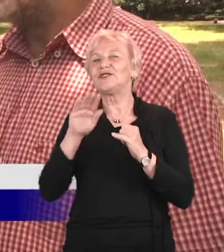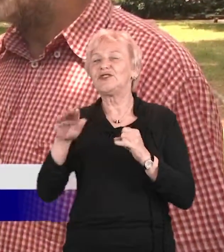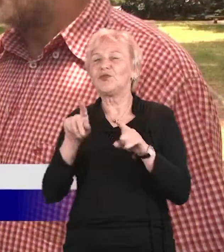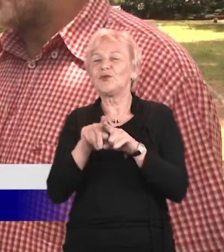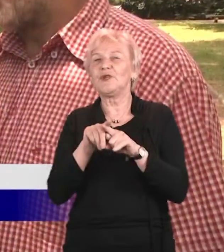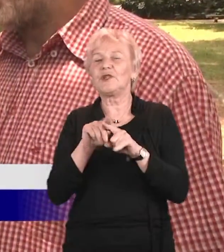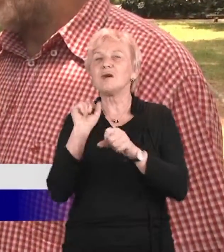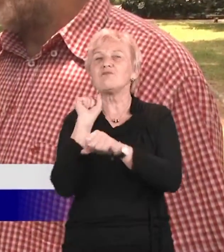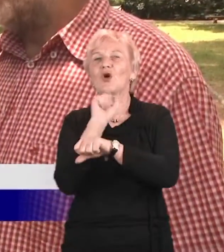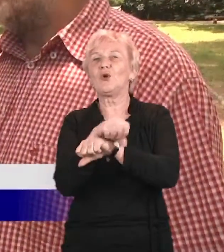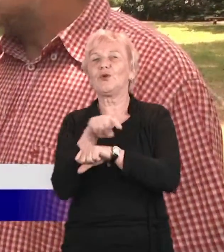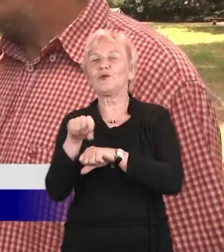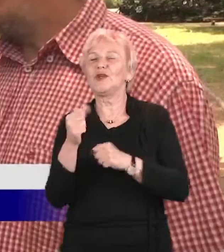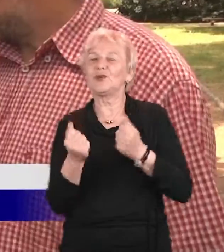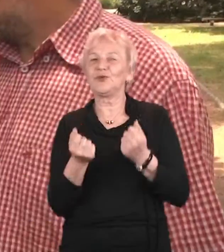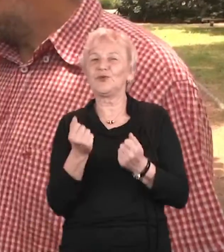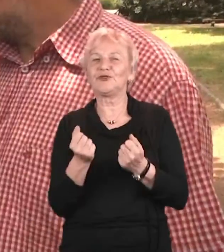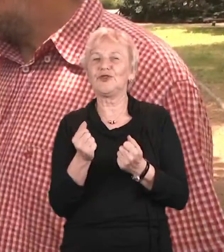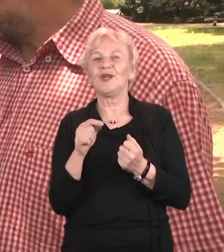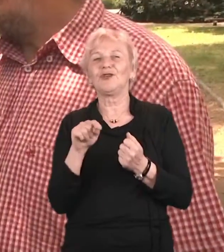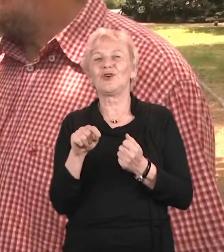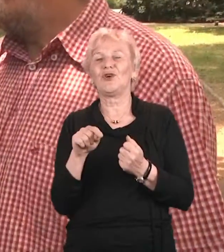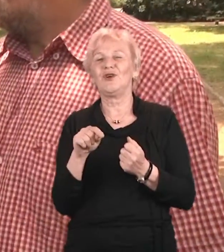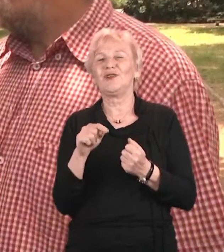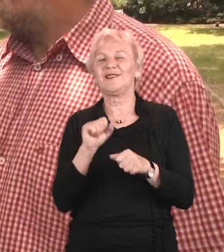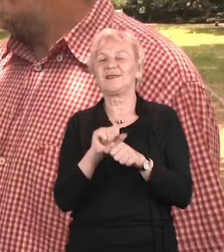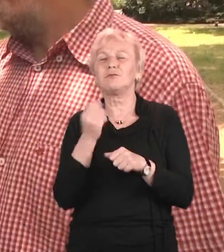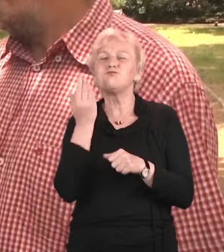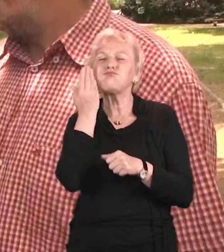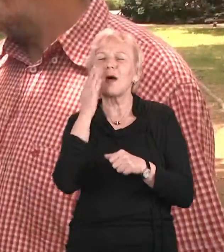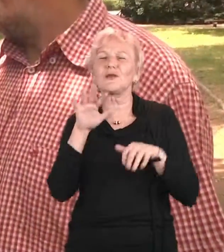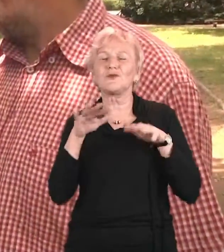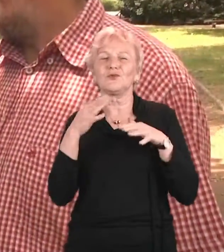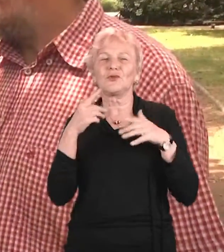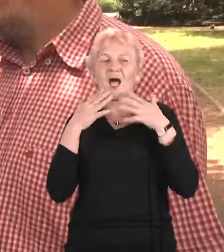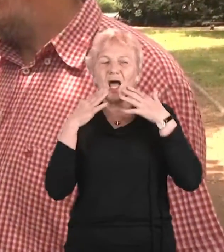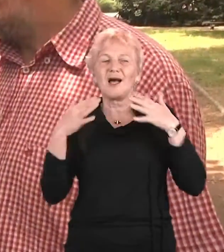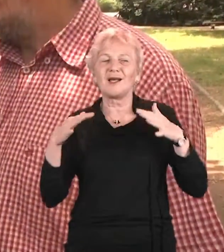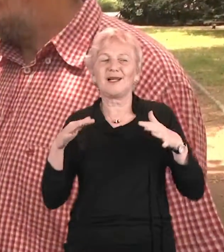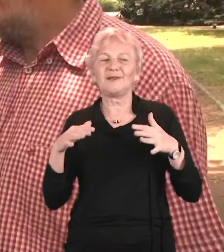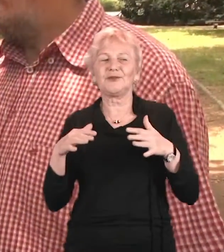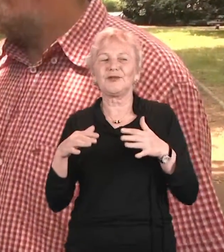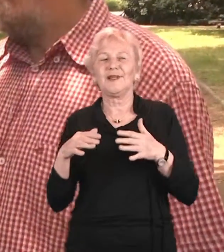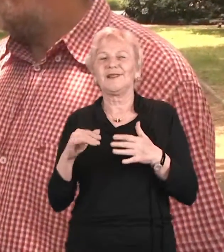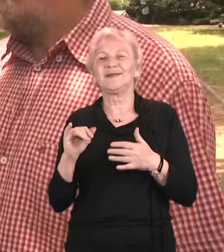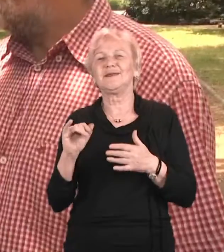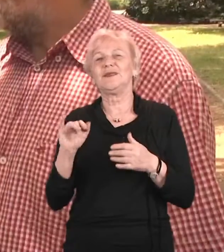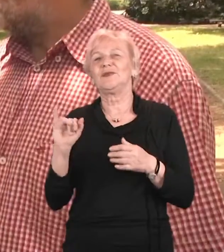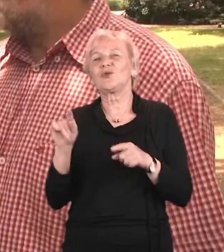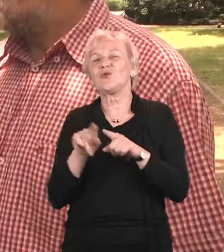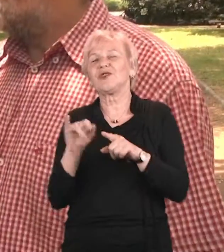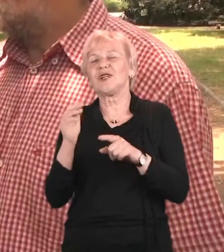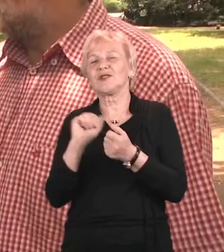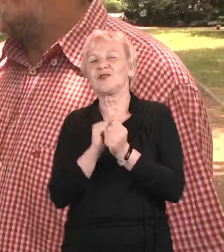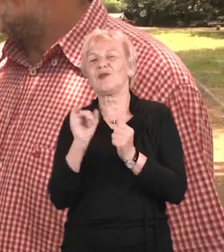radość, że no było ciężko, ale te widać, że te dzieci wychodzą na prostą, układają się.